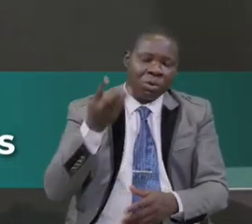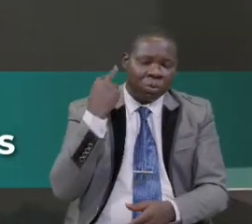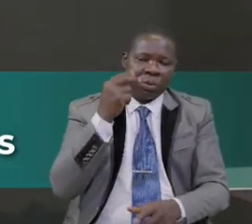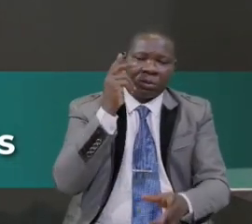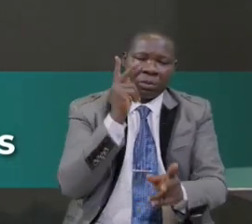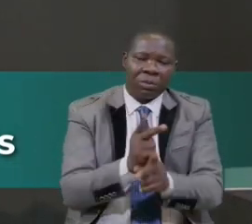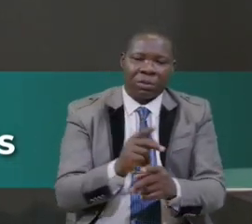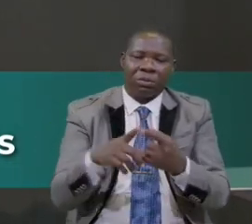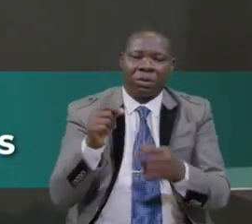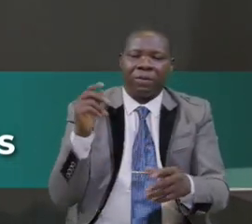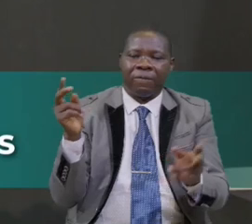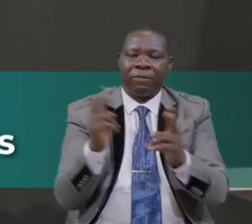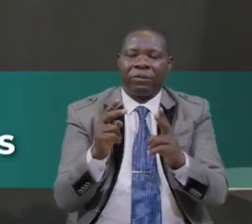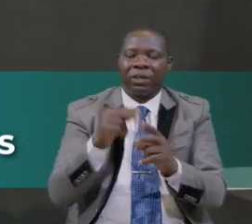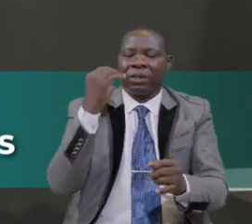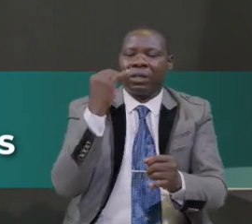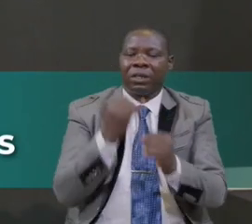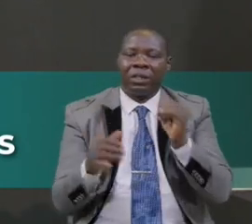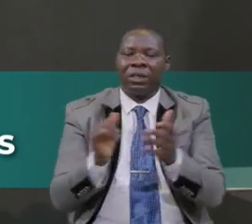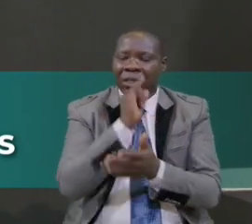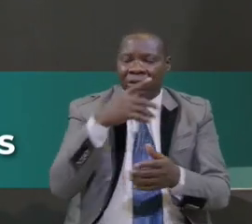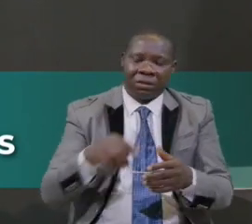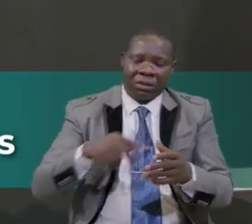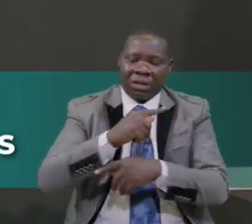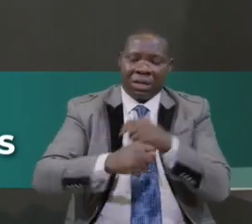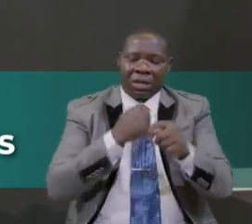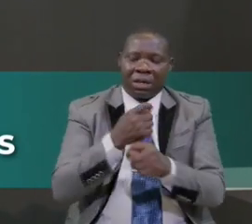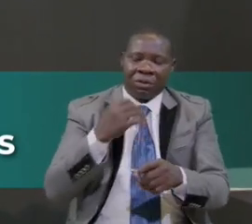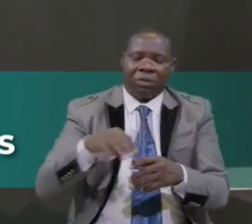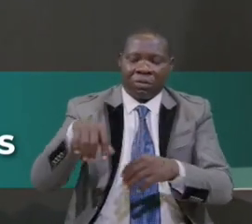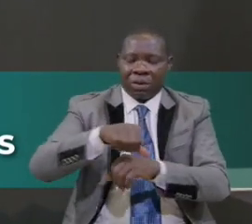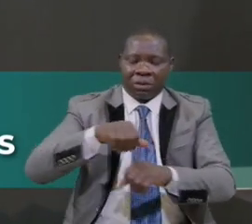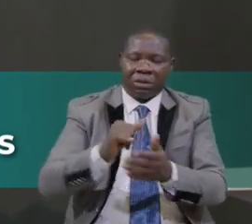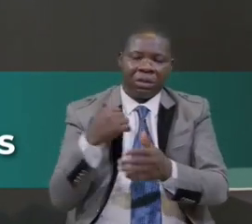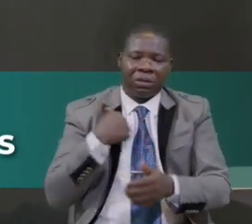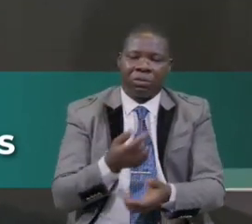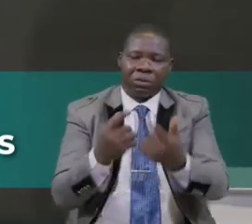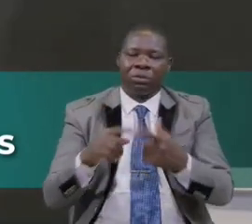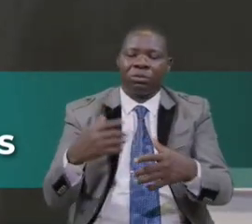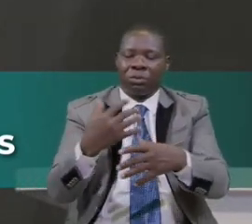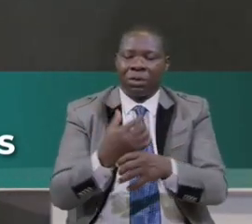fin. C'est le type d'onction que nous sommes venus manifester aujourd'hui, qu'il mettra sur notre vie.